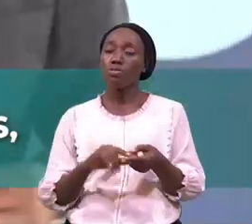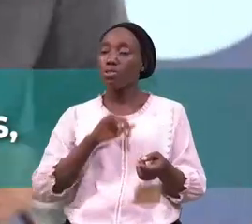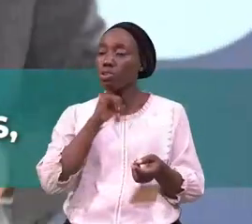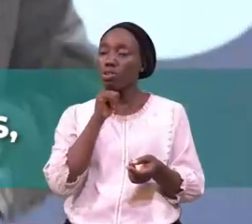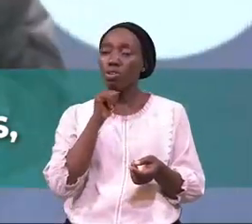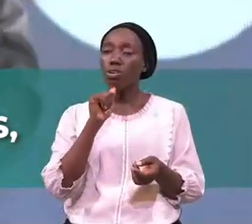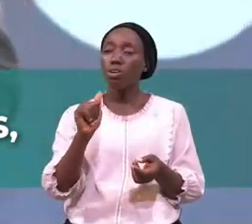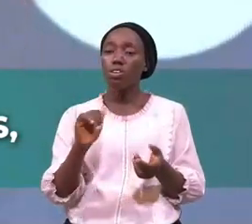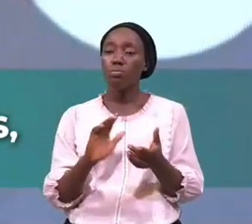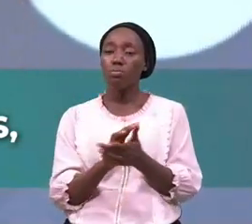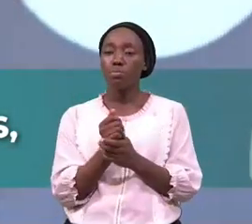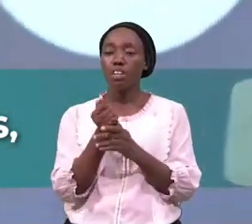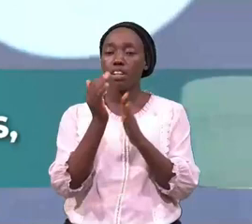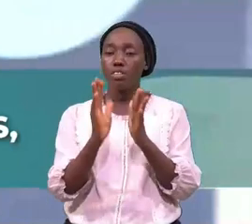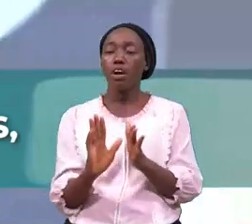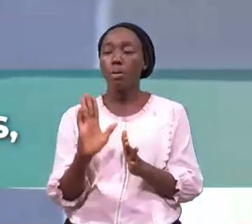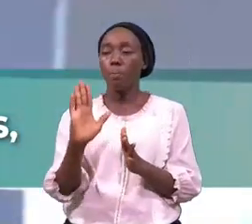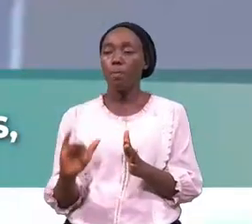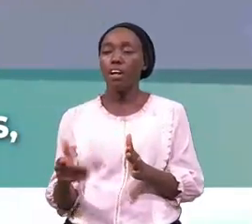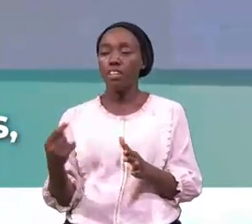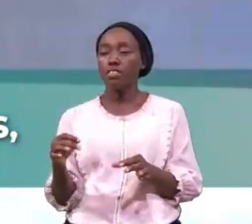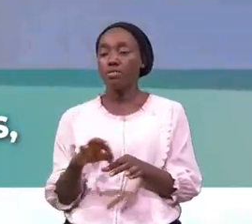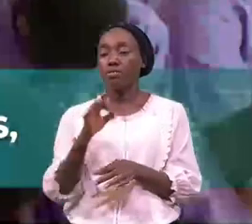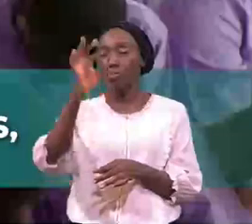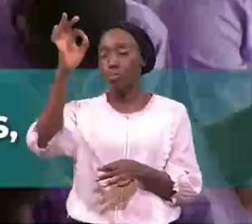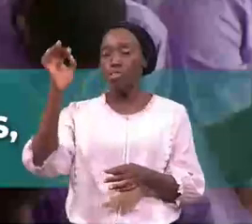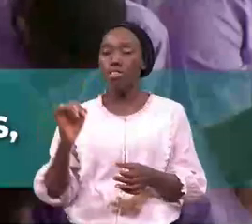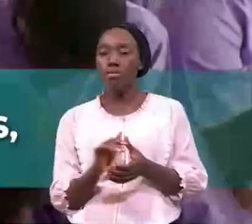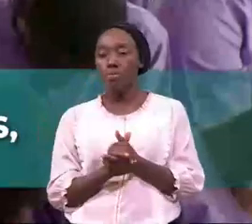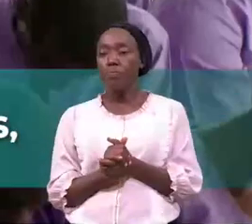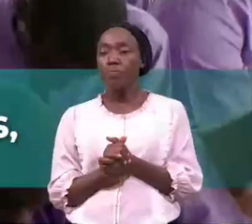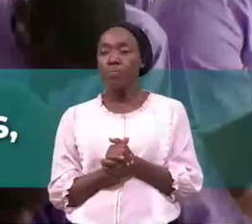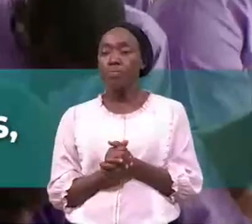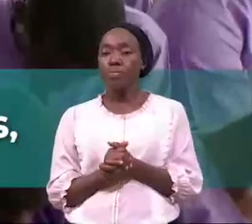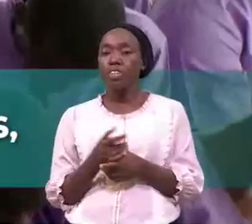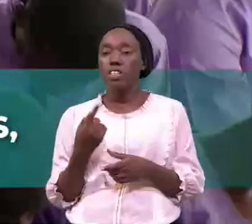Troisièmement, prêcher avec persuasion aux païens par l'Esprit.